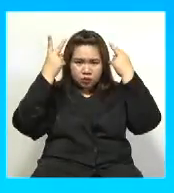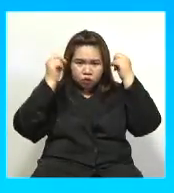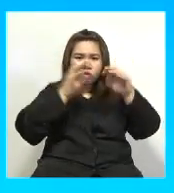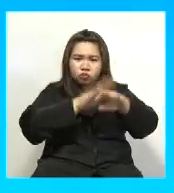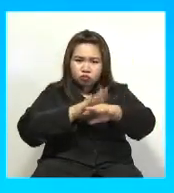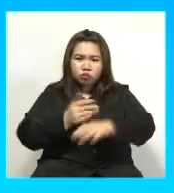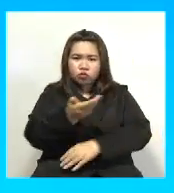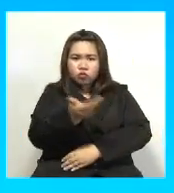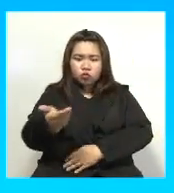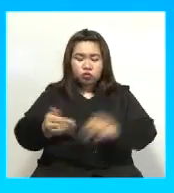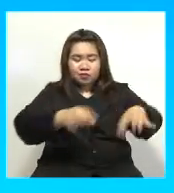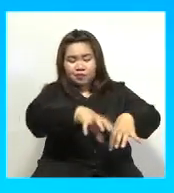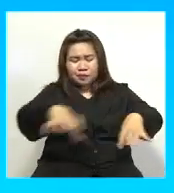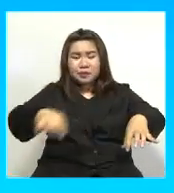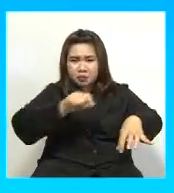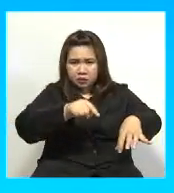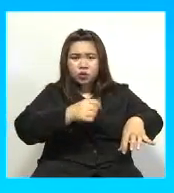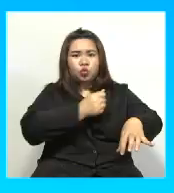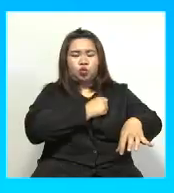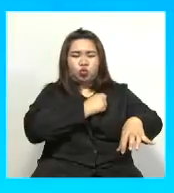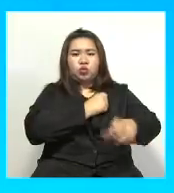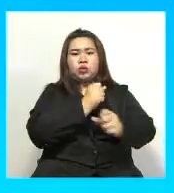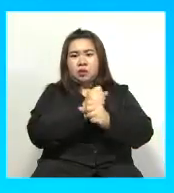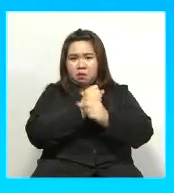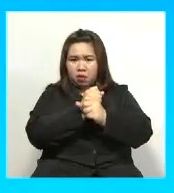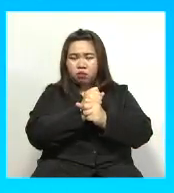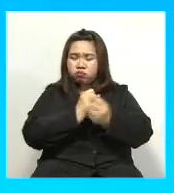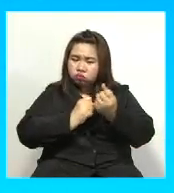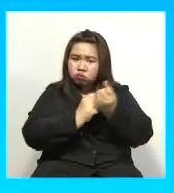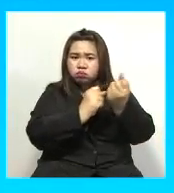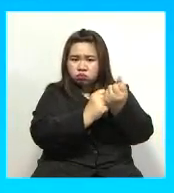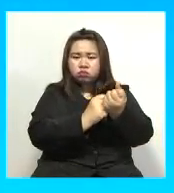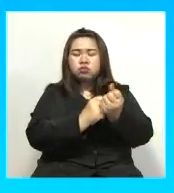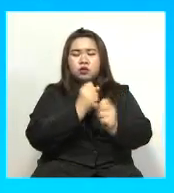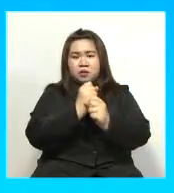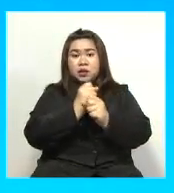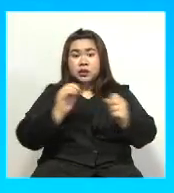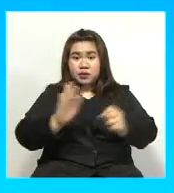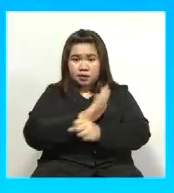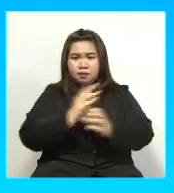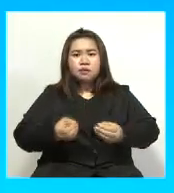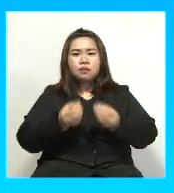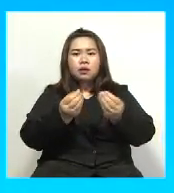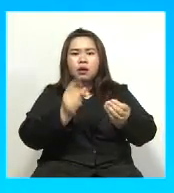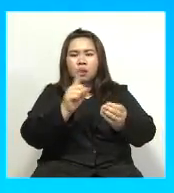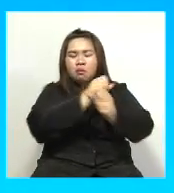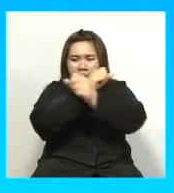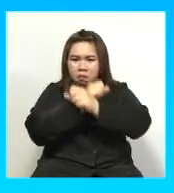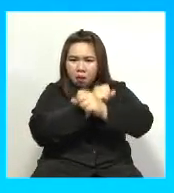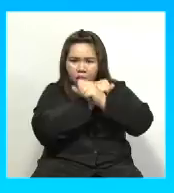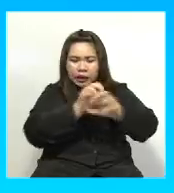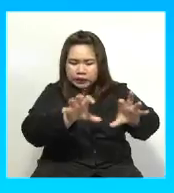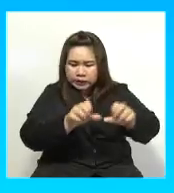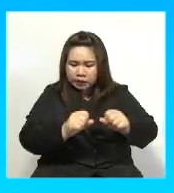งานที่เกี่ยวข้องนะคะมีความมุ่งมั่นค่ะแล้วก็อดทนร่วมกันปฏิบัติงานอย่างเต็มกำลังความสามารถเพื่อที่จะป้องกันและปราบป